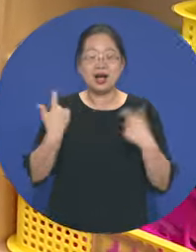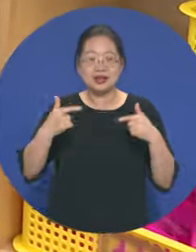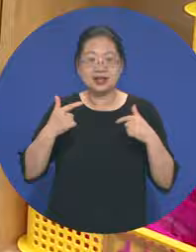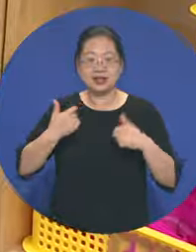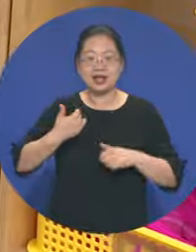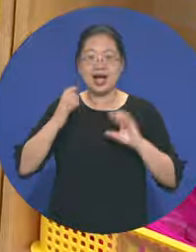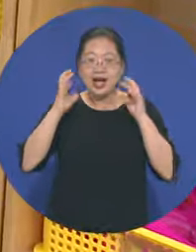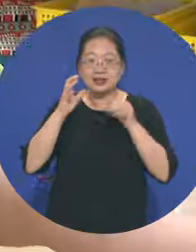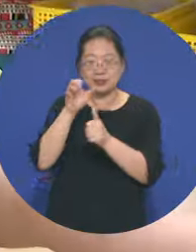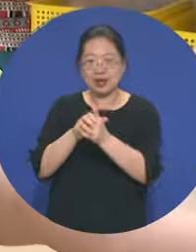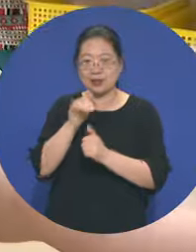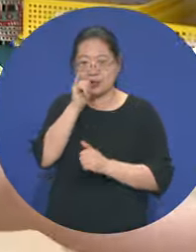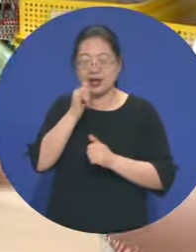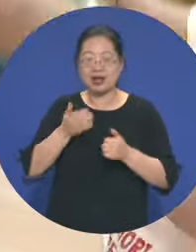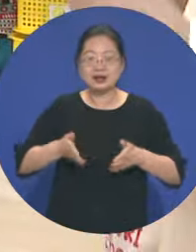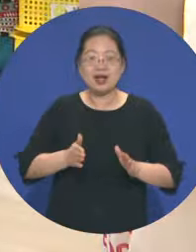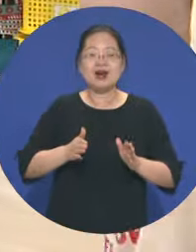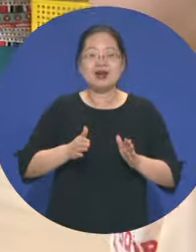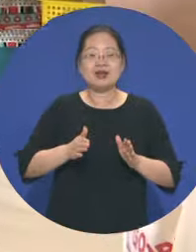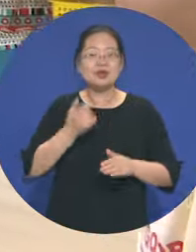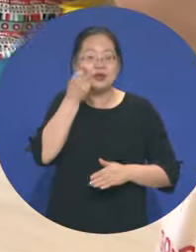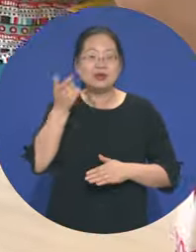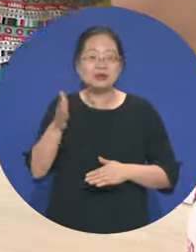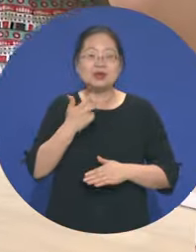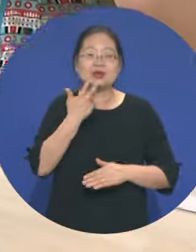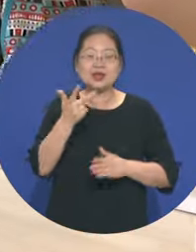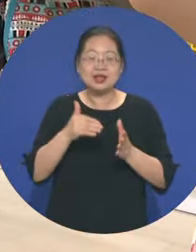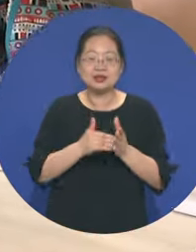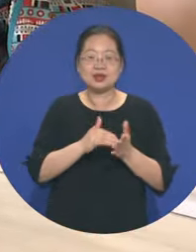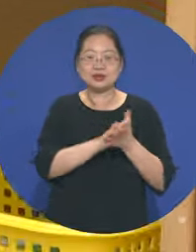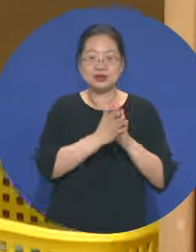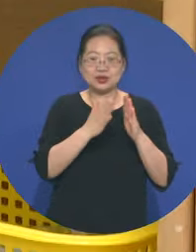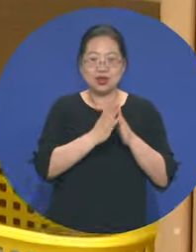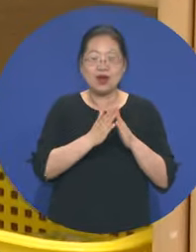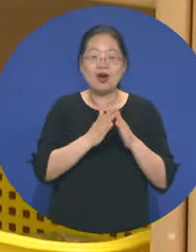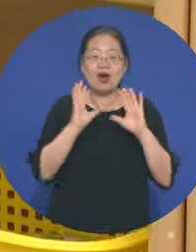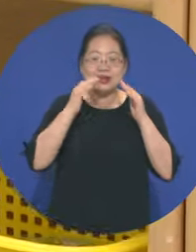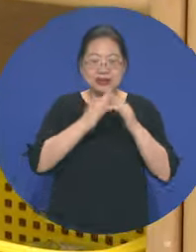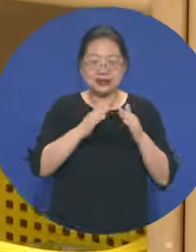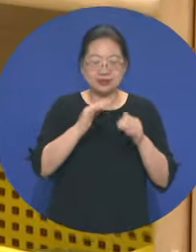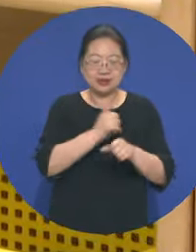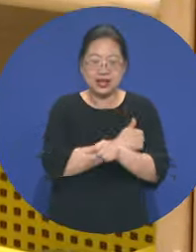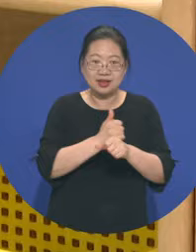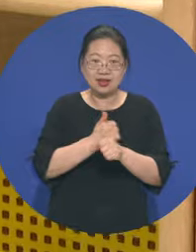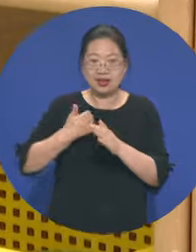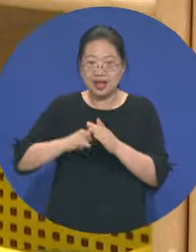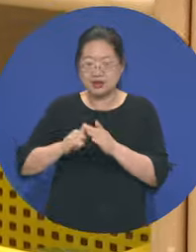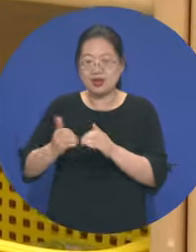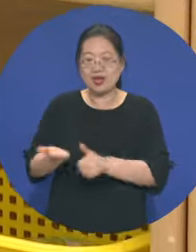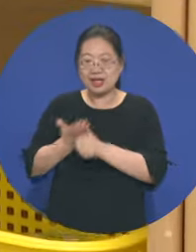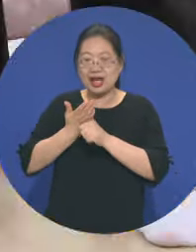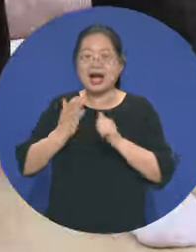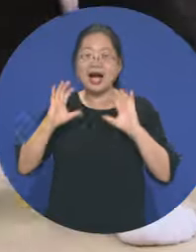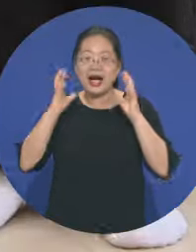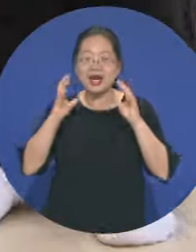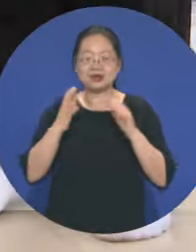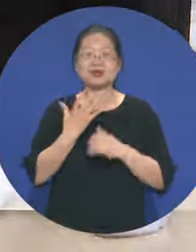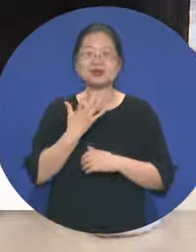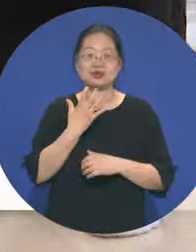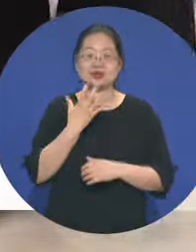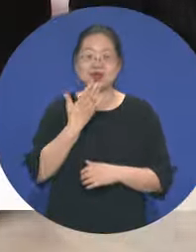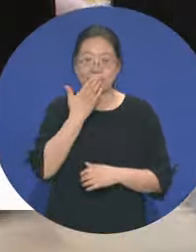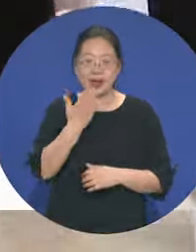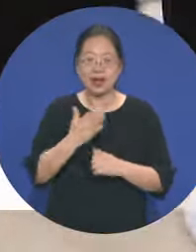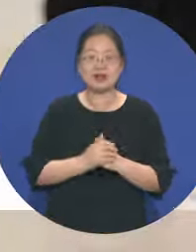맡는 생후 6개월부터 살까지 유치원이나 어린 집에 다니거나 가정에서 양육하는 아이도 가능합니다 당일